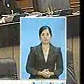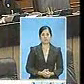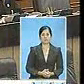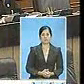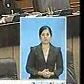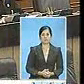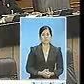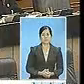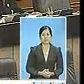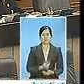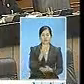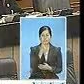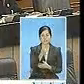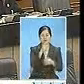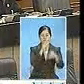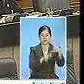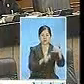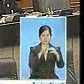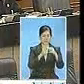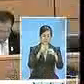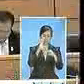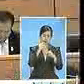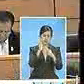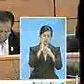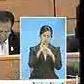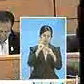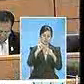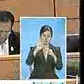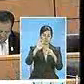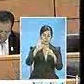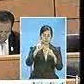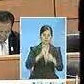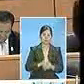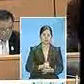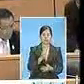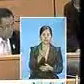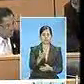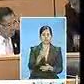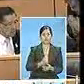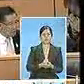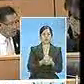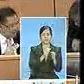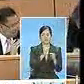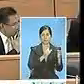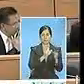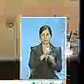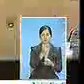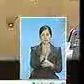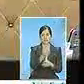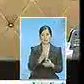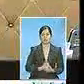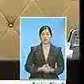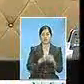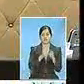ท่านลองดูท่านชำนินะครับขอประทานโทษนะฮะเอ่ยนามท่านหน้า72นะครับ เดี๋ยวยุคคนเดียวให้ก็ชี้แจงก่อนนะ หน้